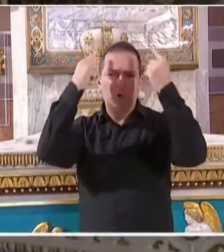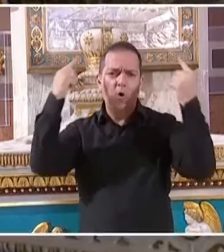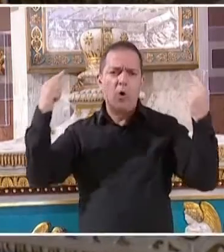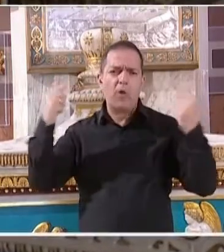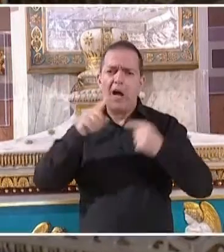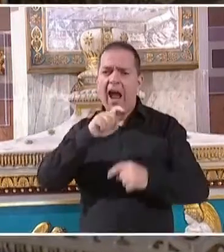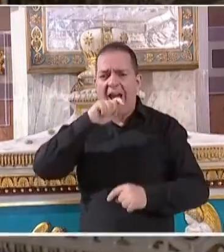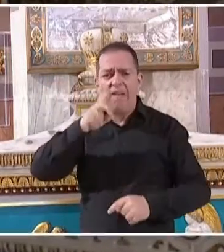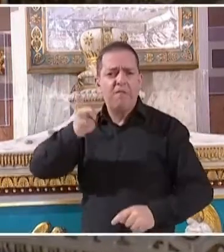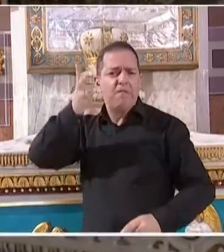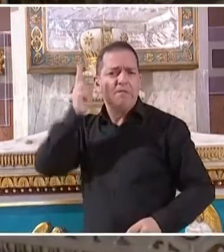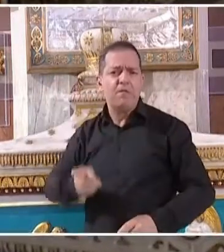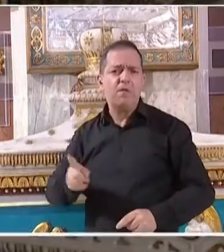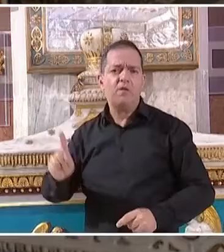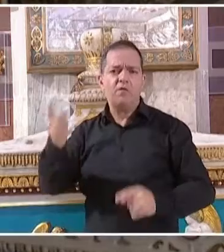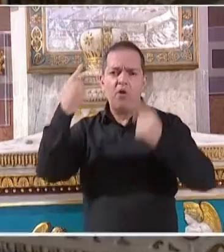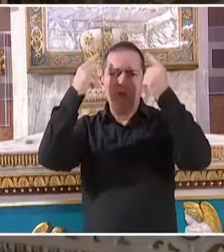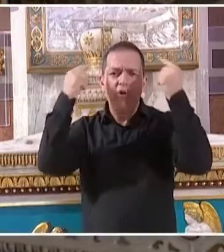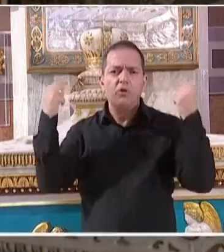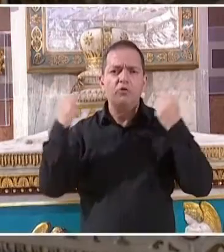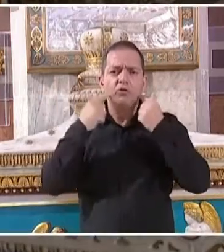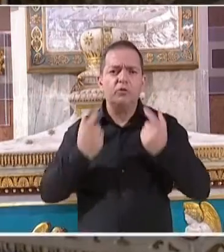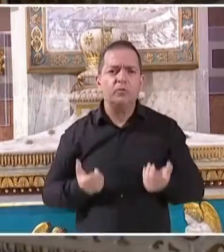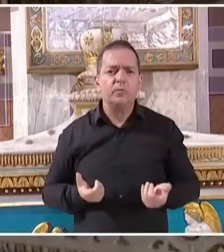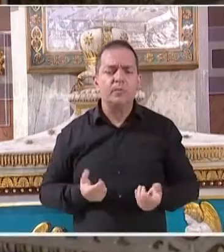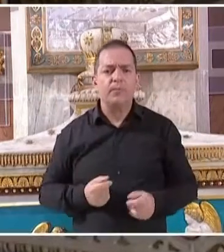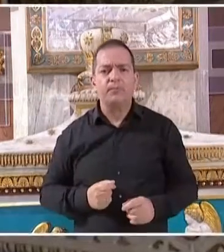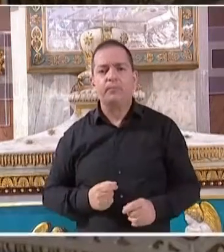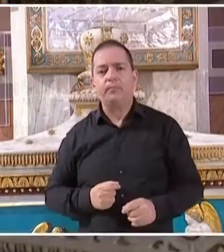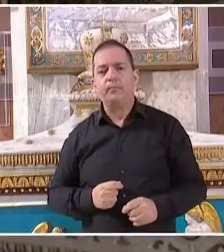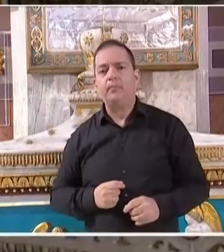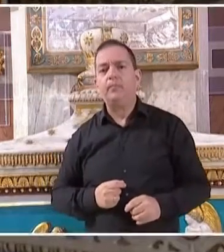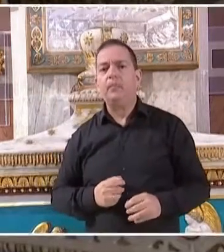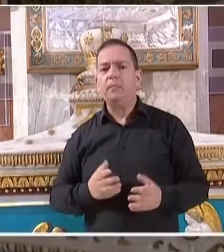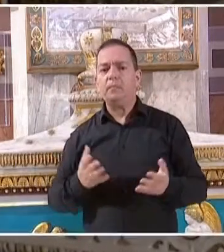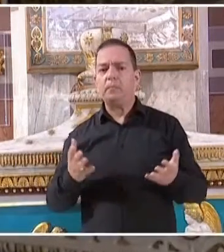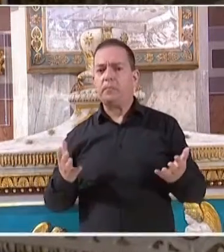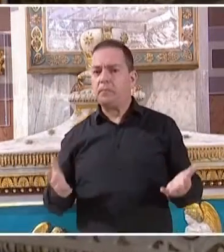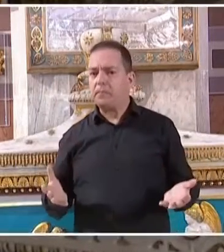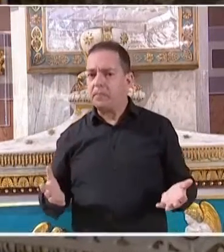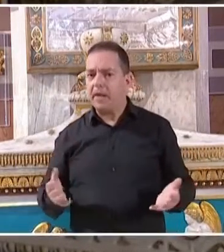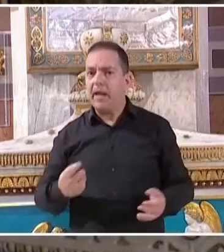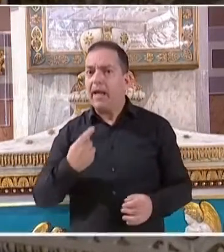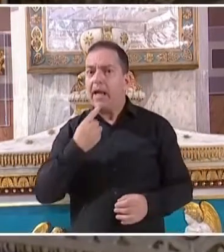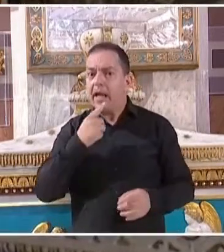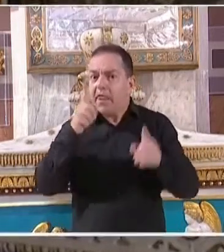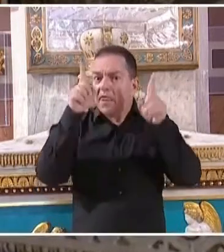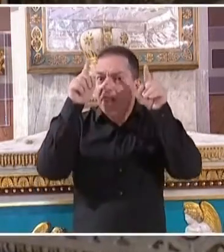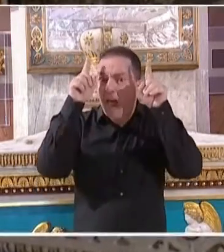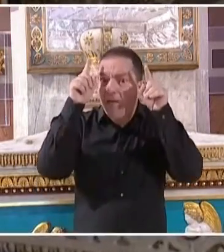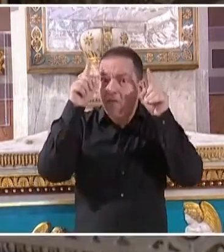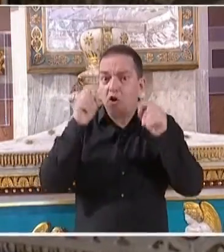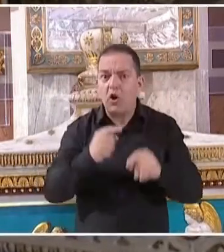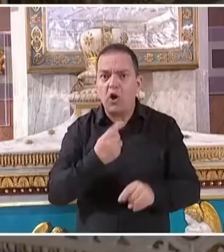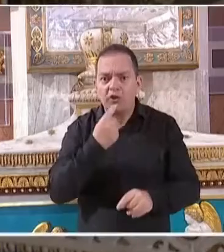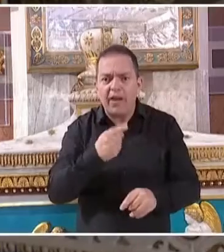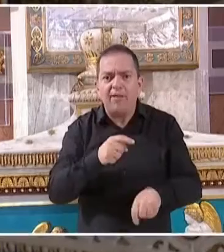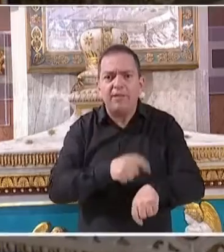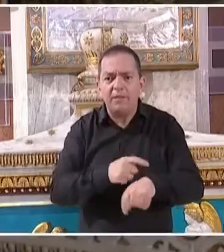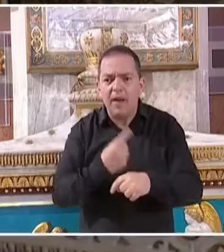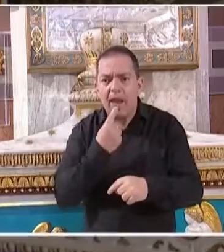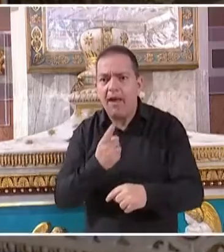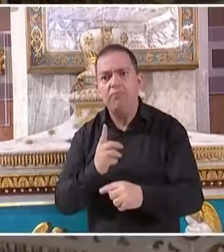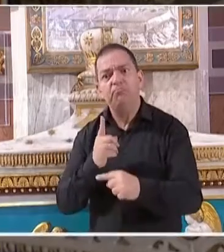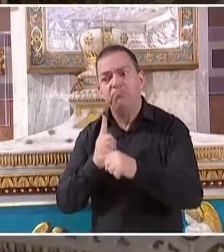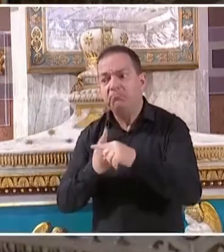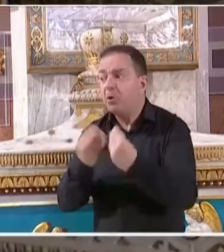κακία. Επομένως, όταν τα δαιμόνια λέγουν καλά λόγια για τους